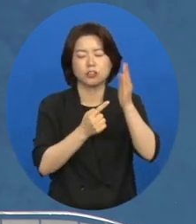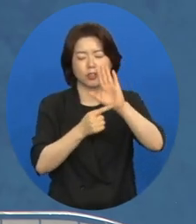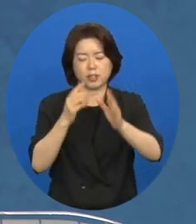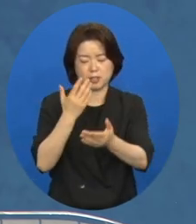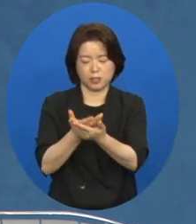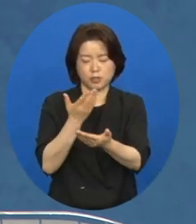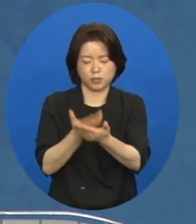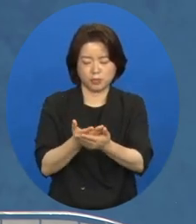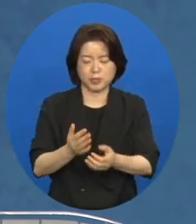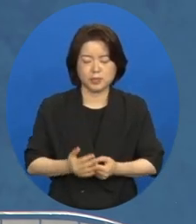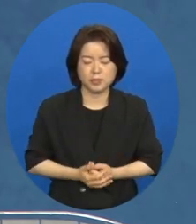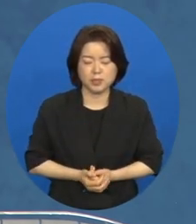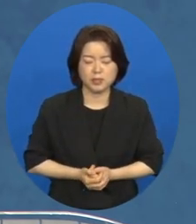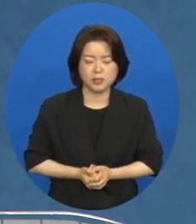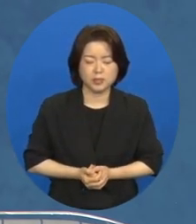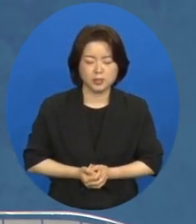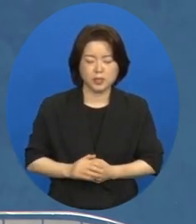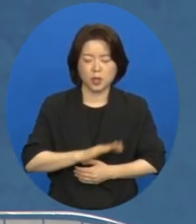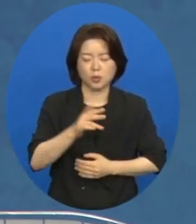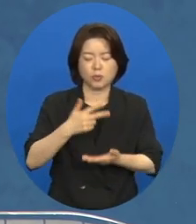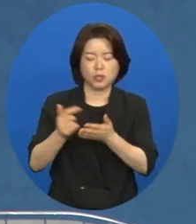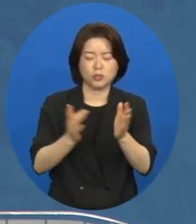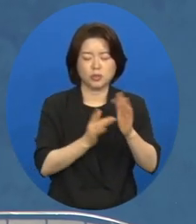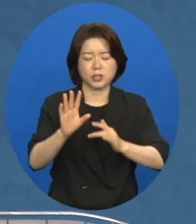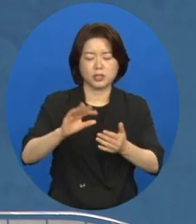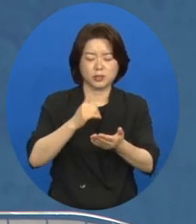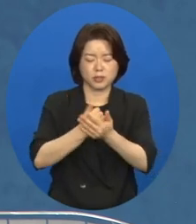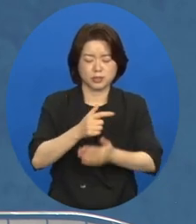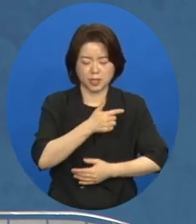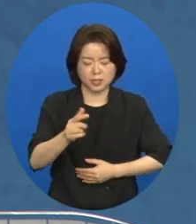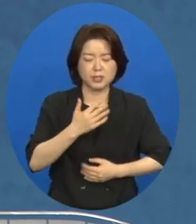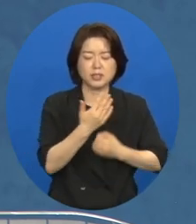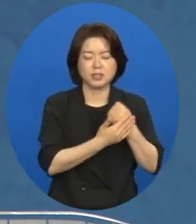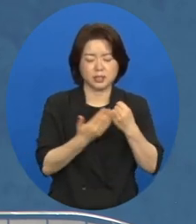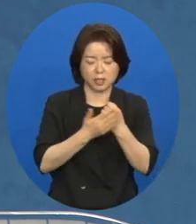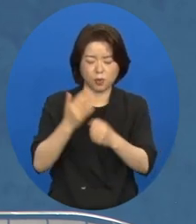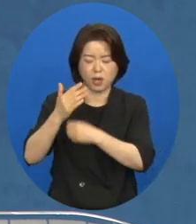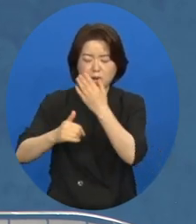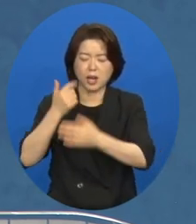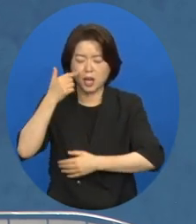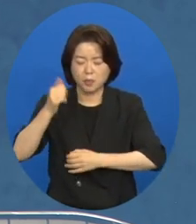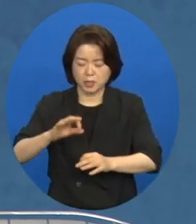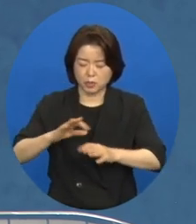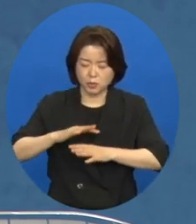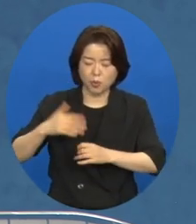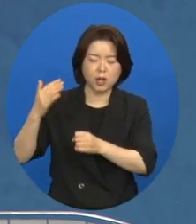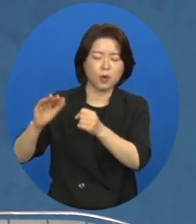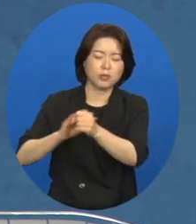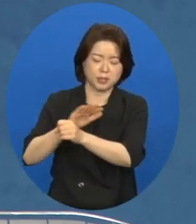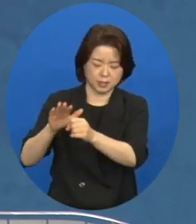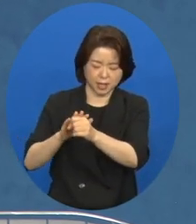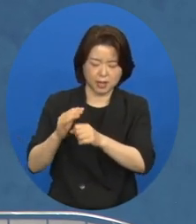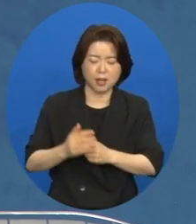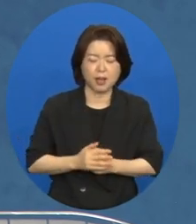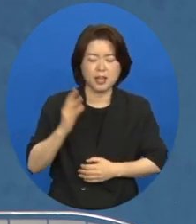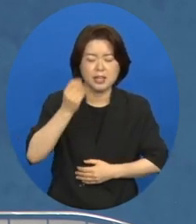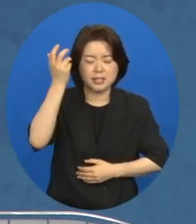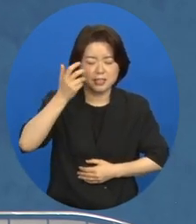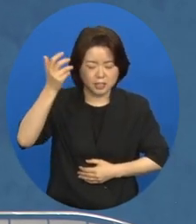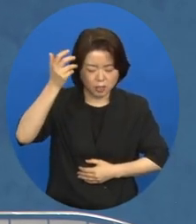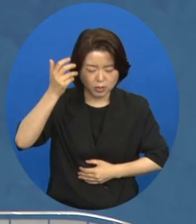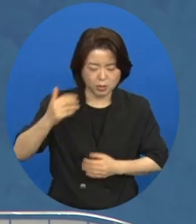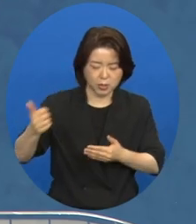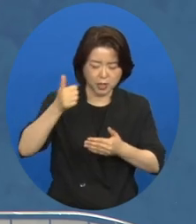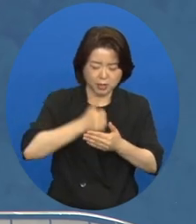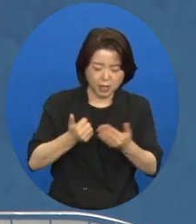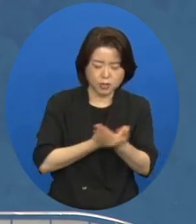주시옵소서. 우리 주 예수 그리스도의 크신 은혜와 하나님 아버지의 놀라우신 사랑과 성령님의